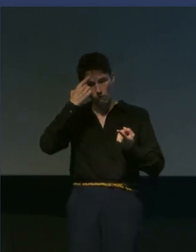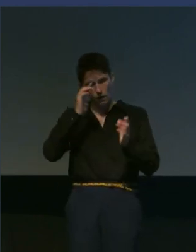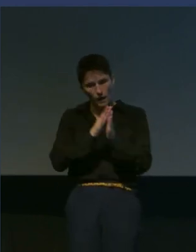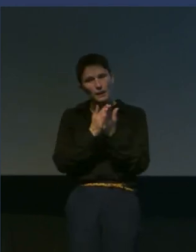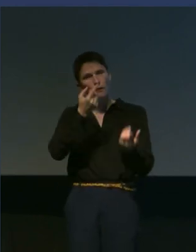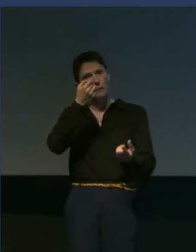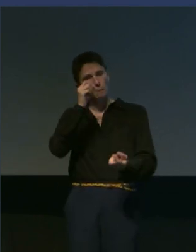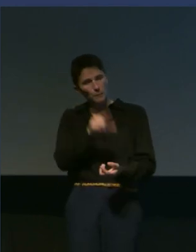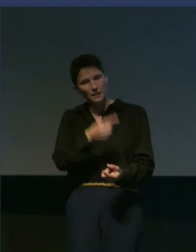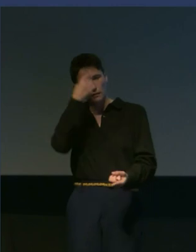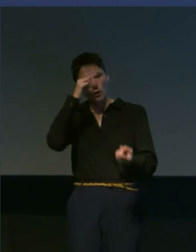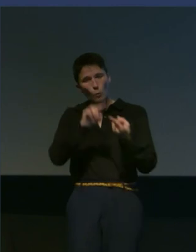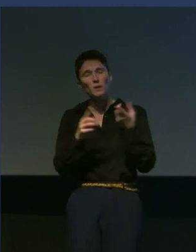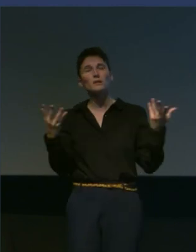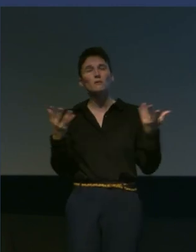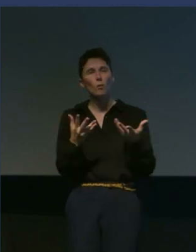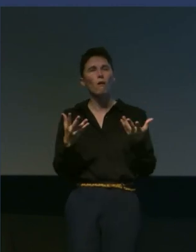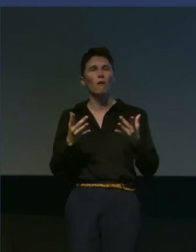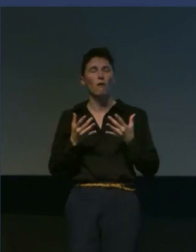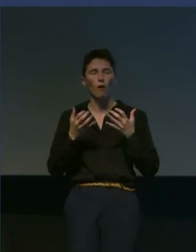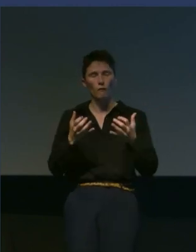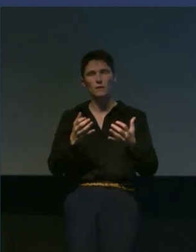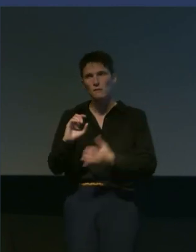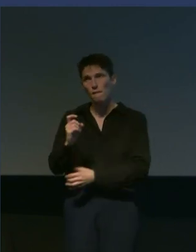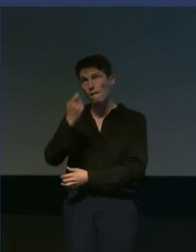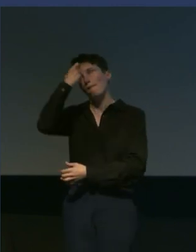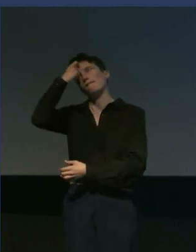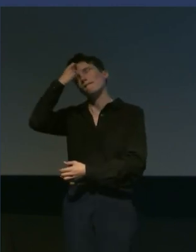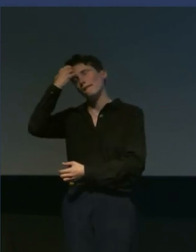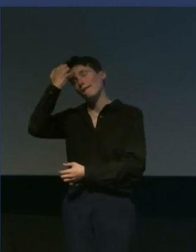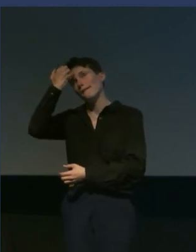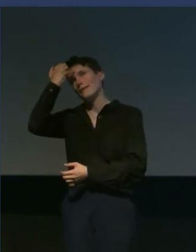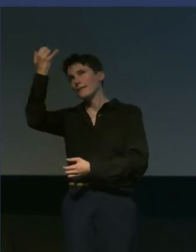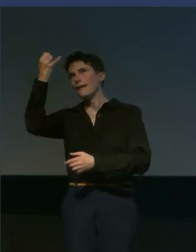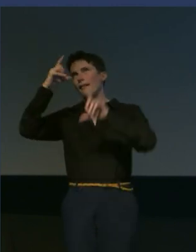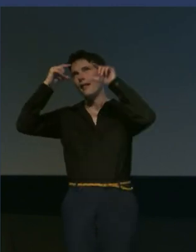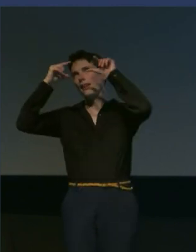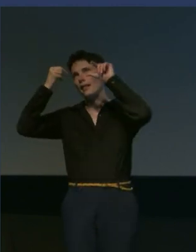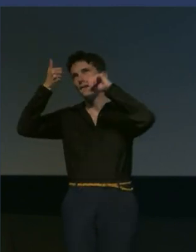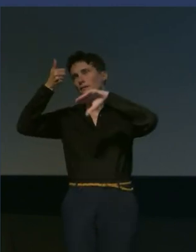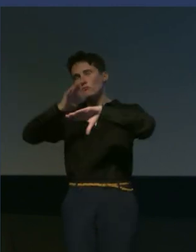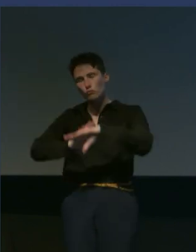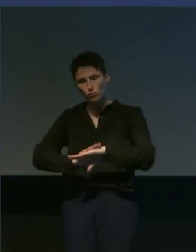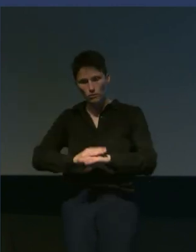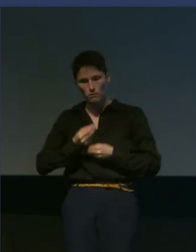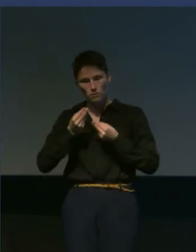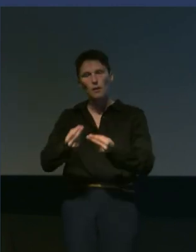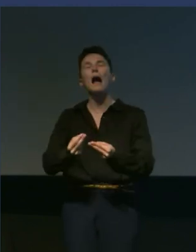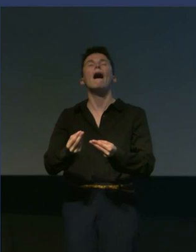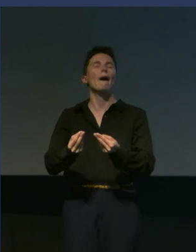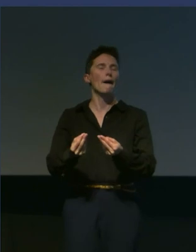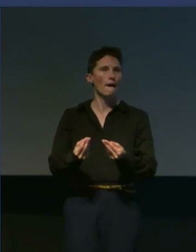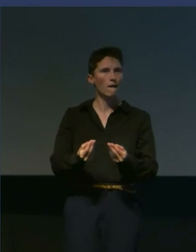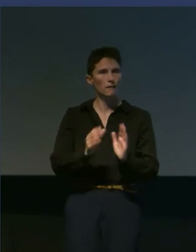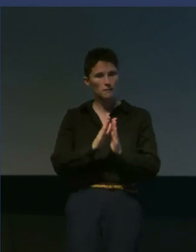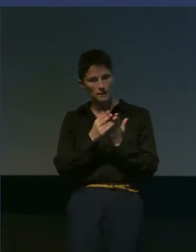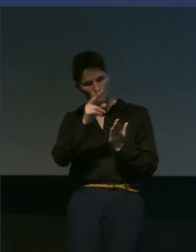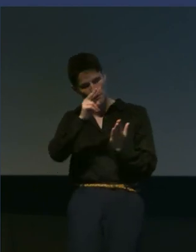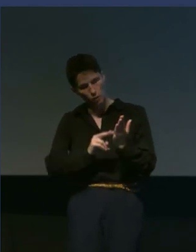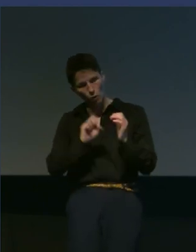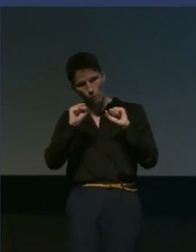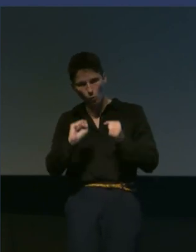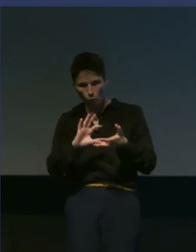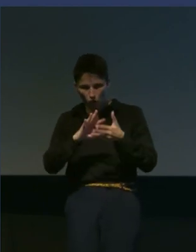plus, de partir de cette idée reçue, mais aussi d'apporter différents angles de lecture, différentes